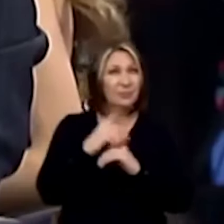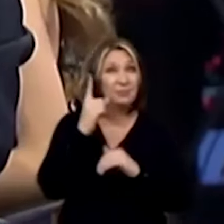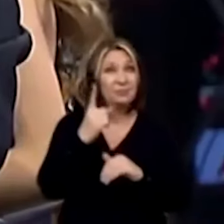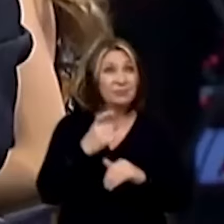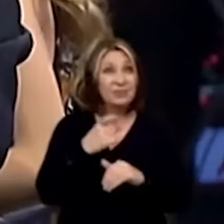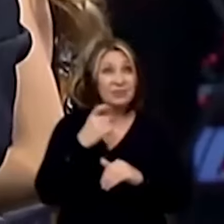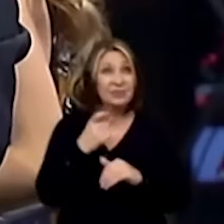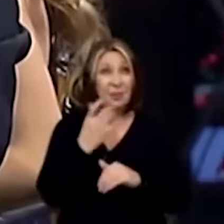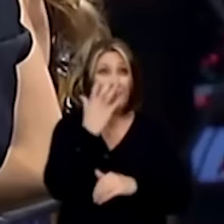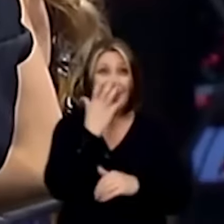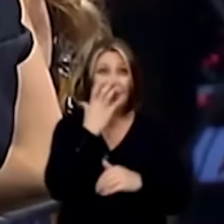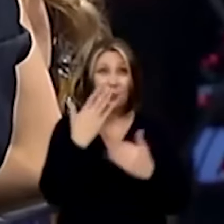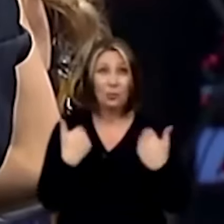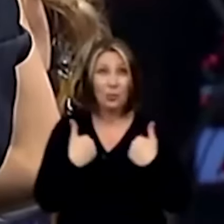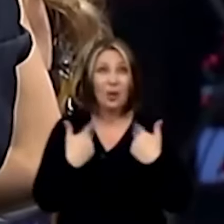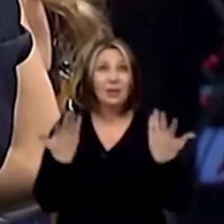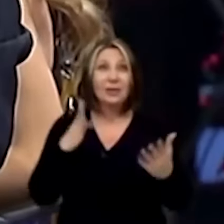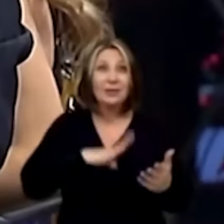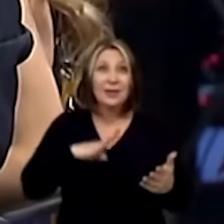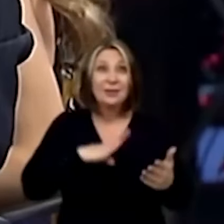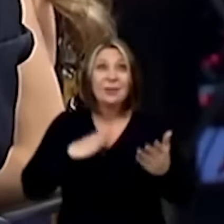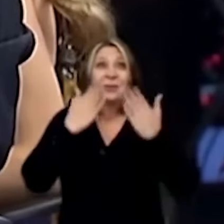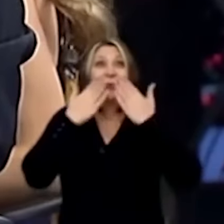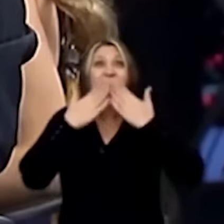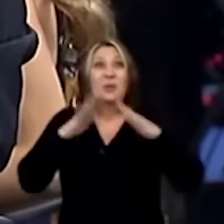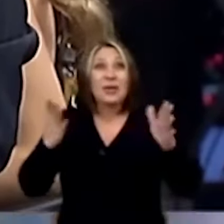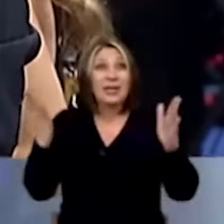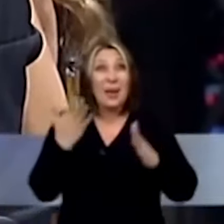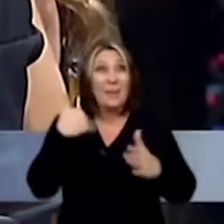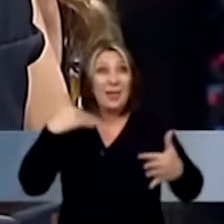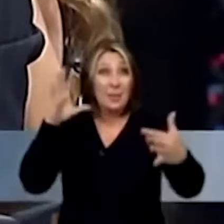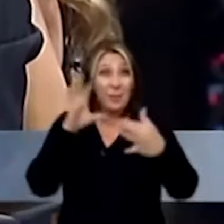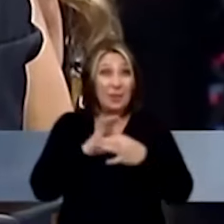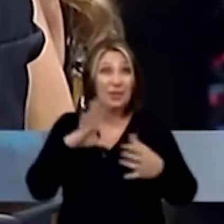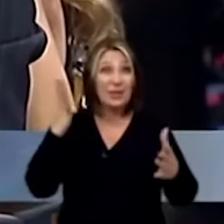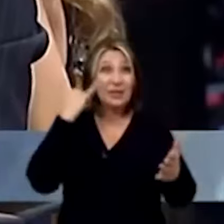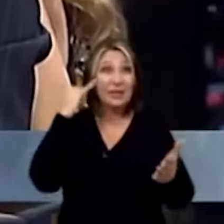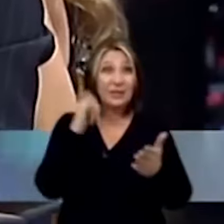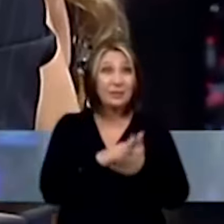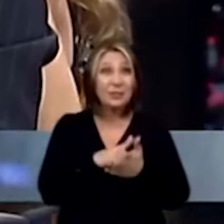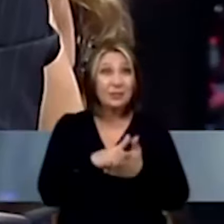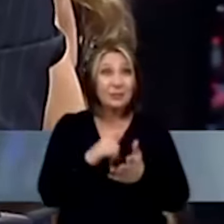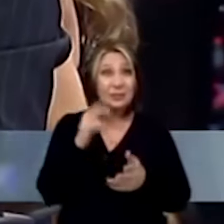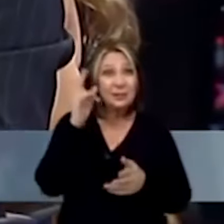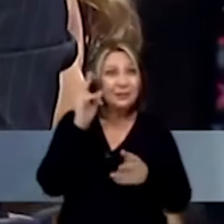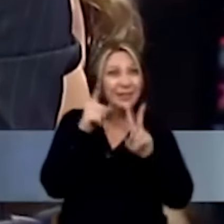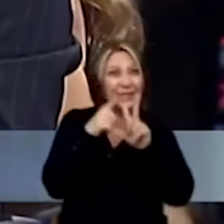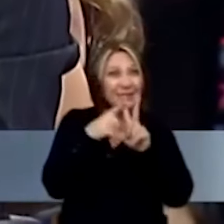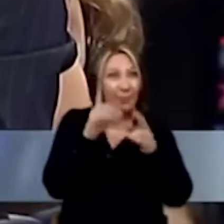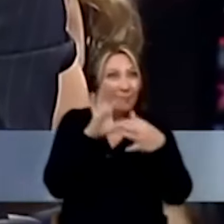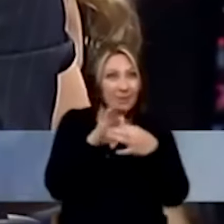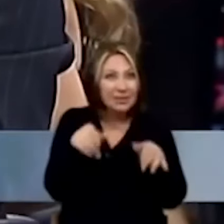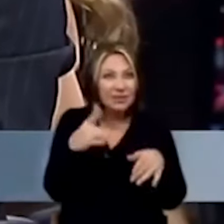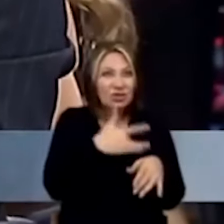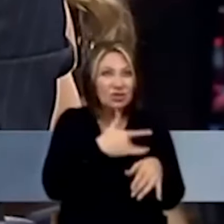saattir bekliyorum. Artık dayanacak gücüm kalmadı. Ya beni bağlayın ya yapın ya. Neslihan Hanım zaten